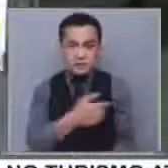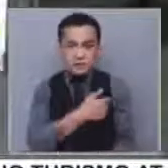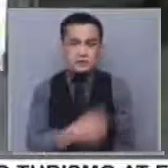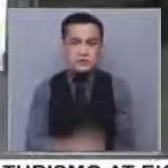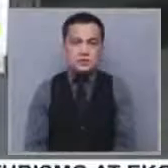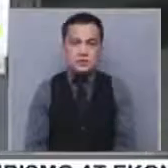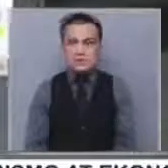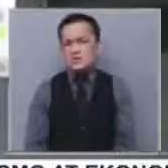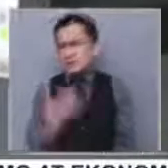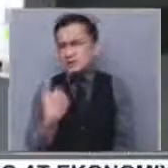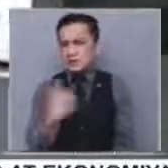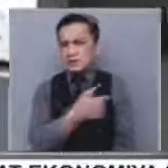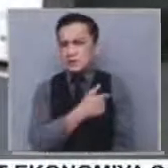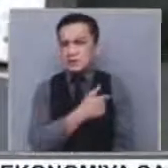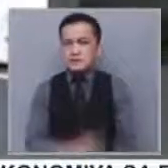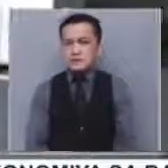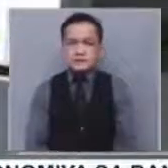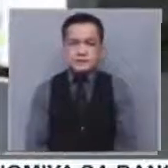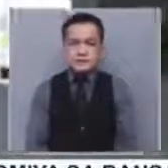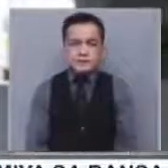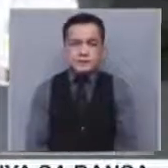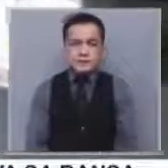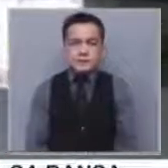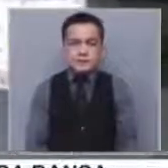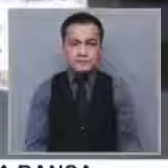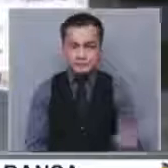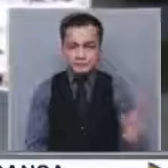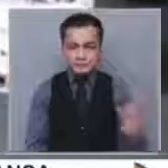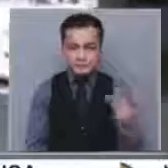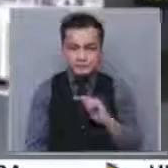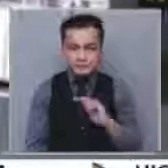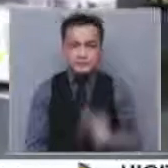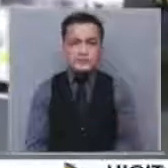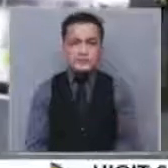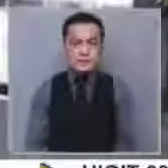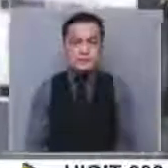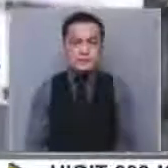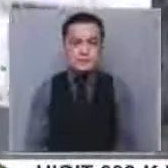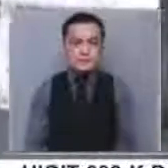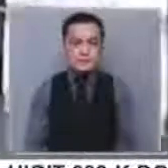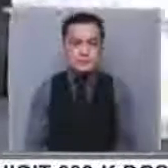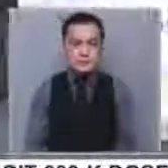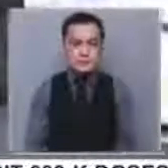na. Bernard Hodian, para sa Morning Show ng Bayan, Rise and Shine, Pilipinas.